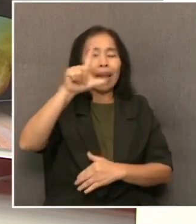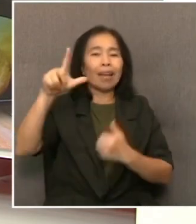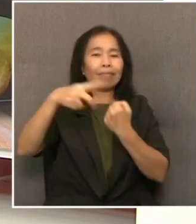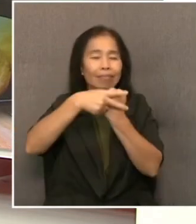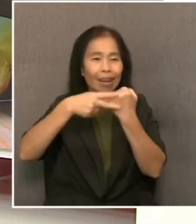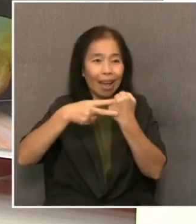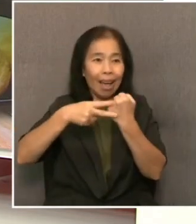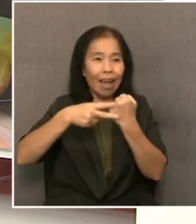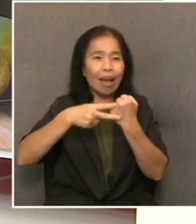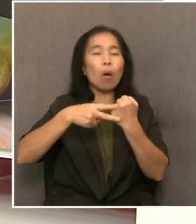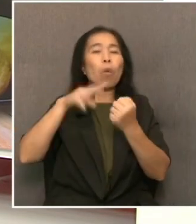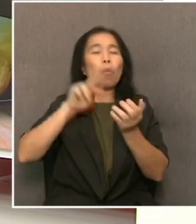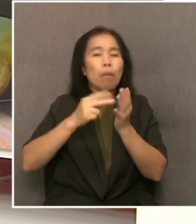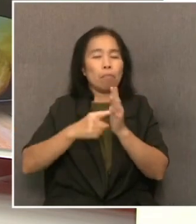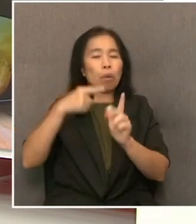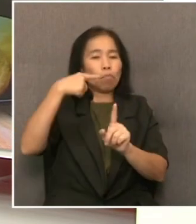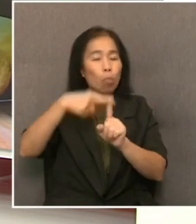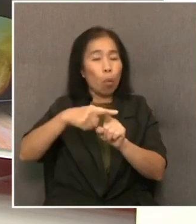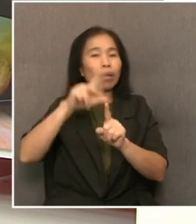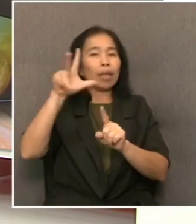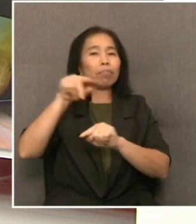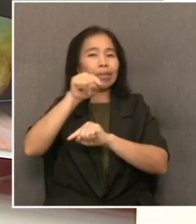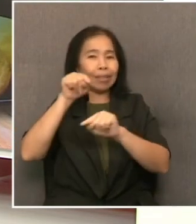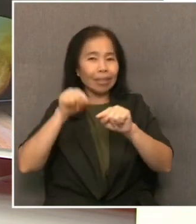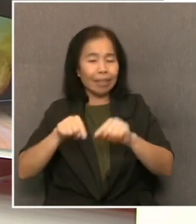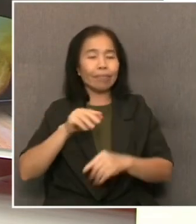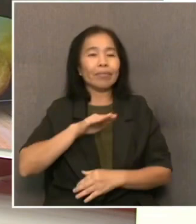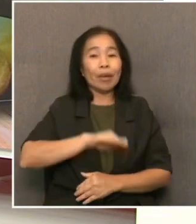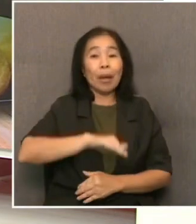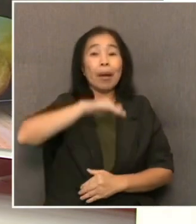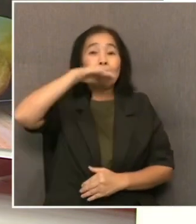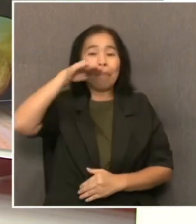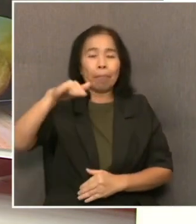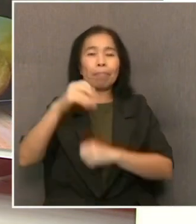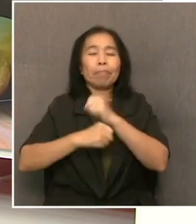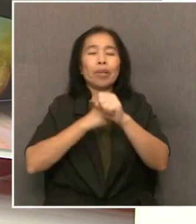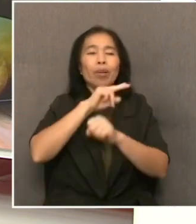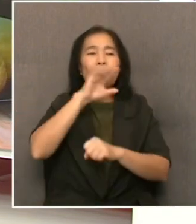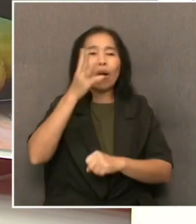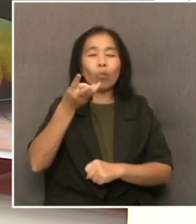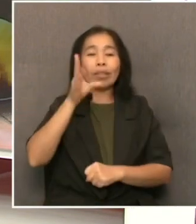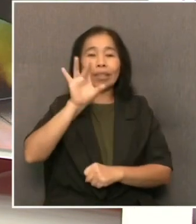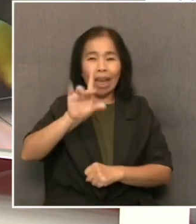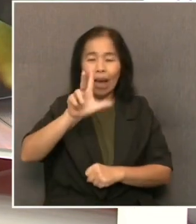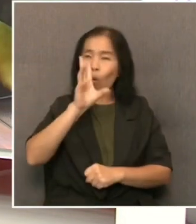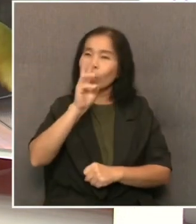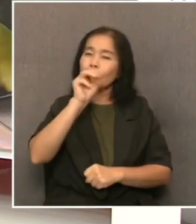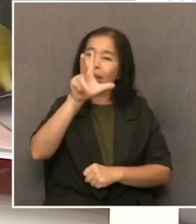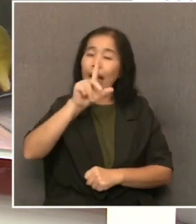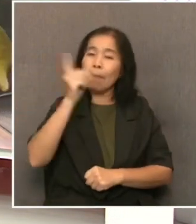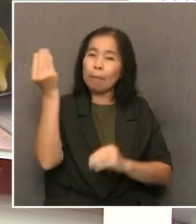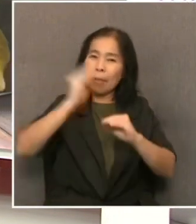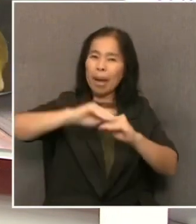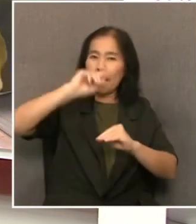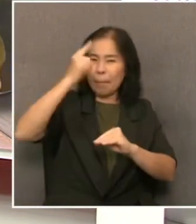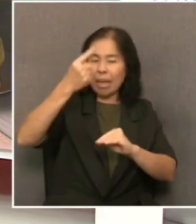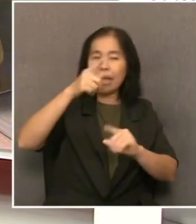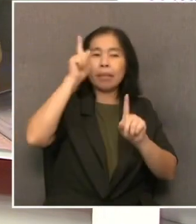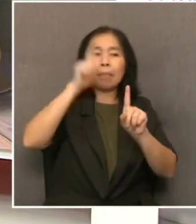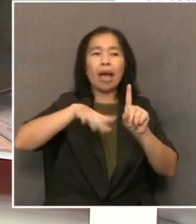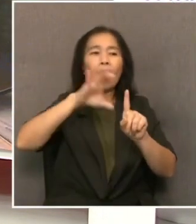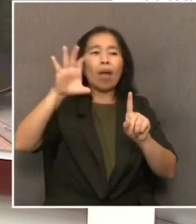ขยายตัวเพิ่มขึ้น 103เพปี 2563นะคะก็ขายได้เพิ่มขึ้นเรื่อยๆกว่า 1,9ล้าน